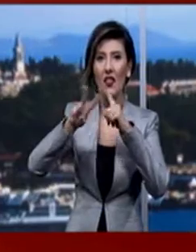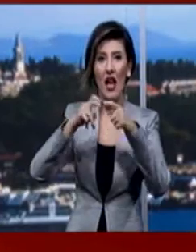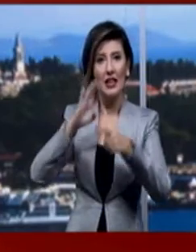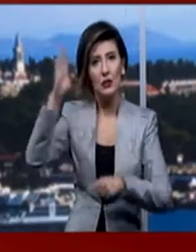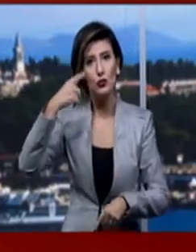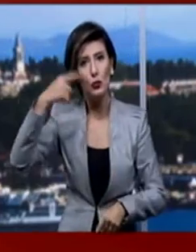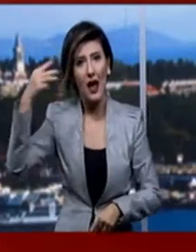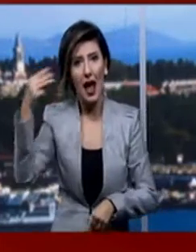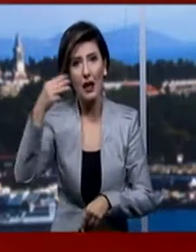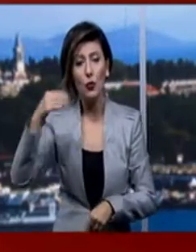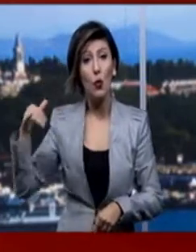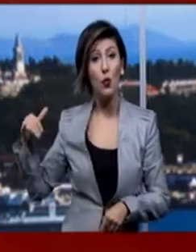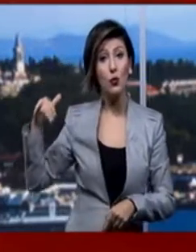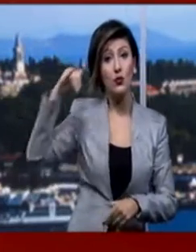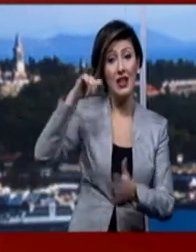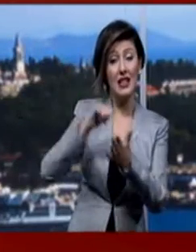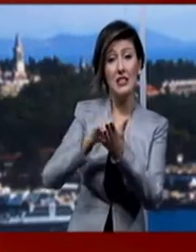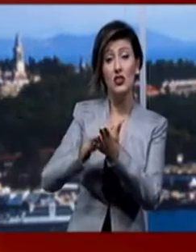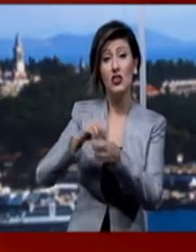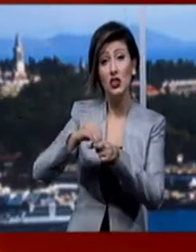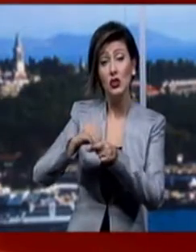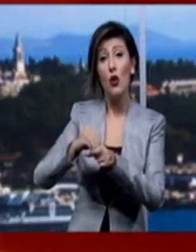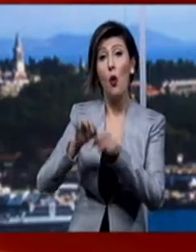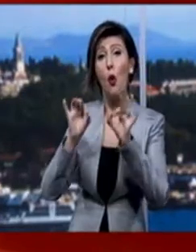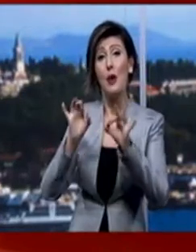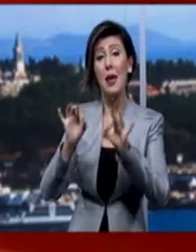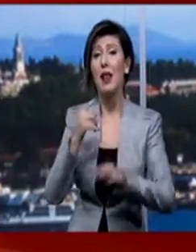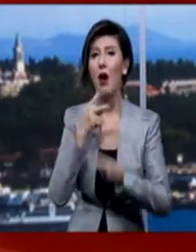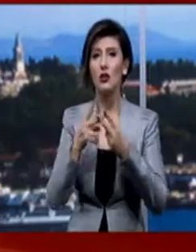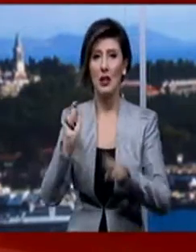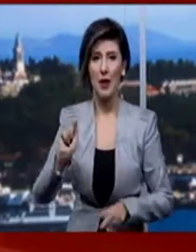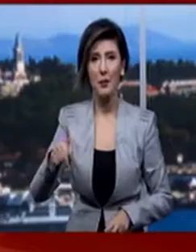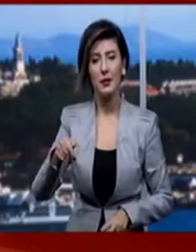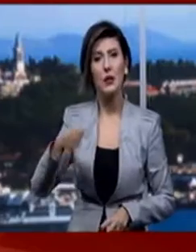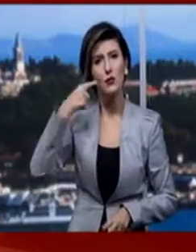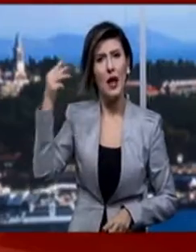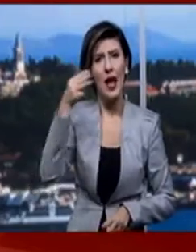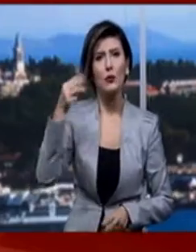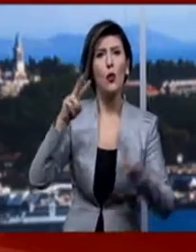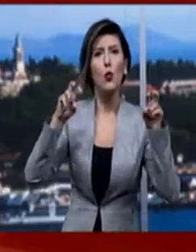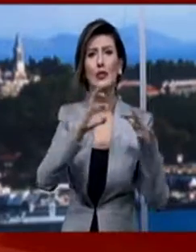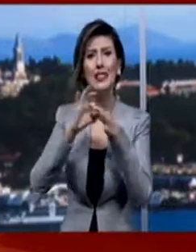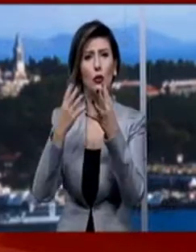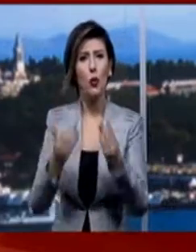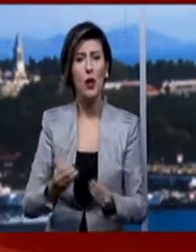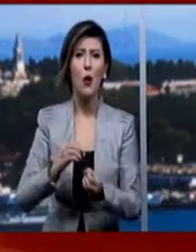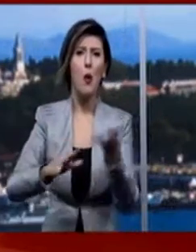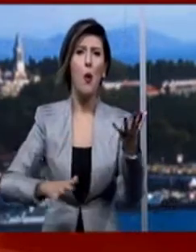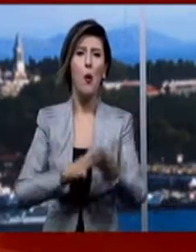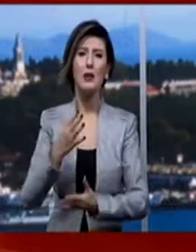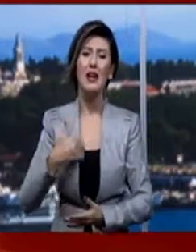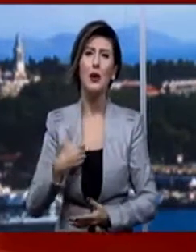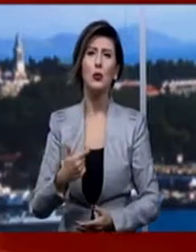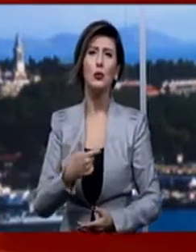Erdoğan, uçakta gazetecilere önemli açıklamalarda bulundu. Cumhurbaşkanı Erdoğan, konuyla ilgili olarak, "Olaya